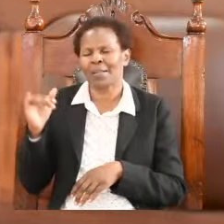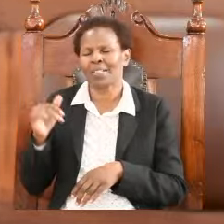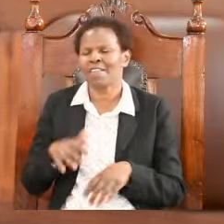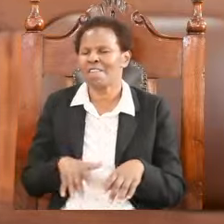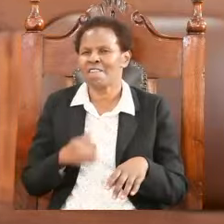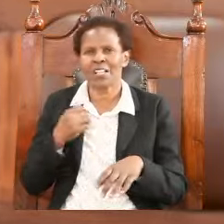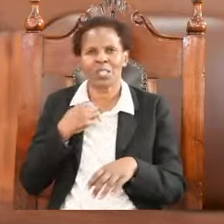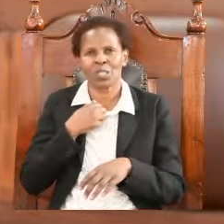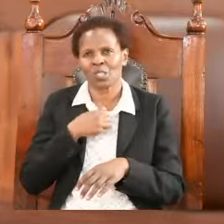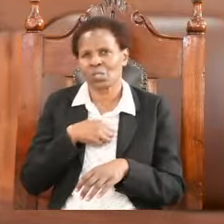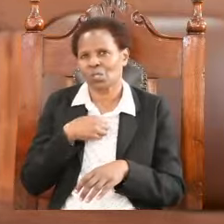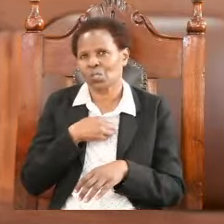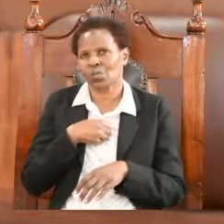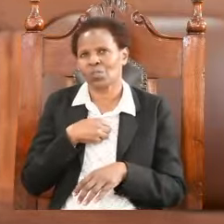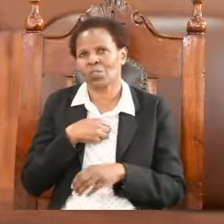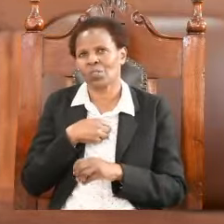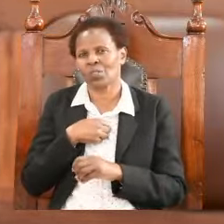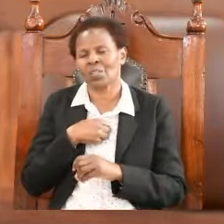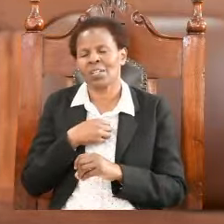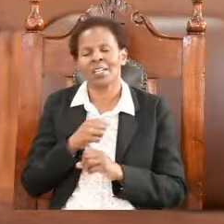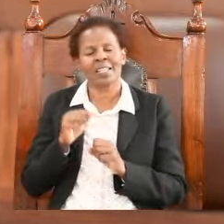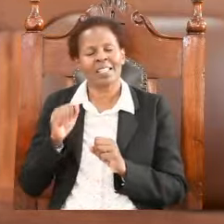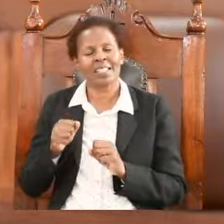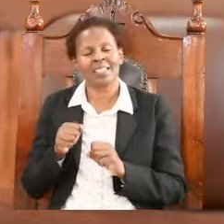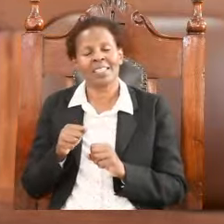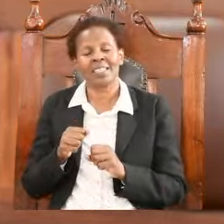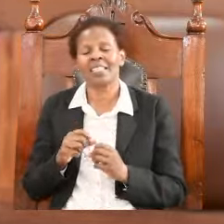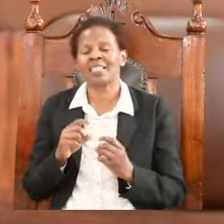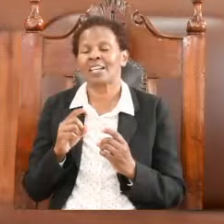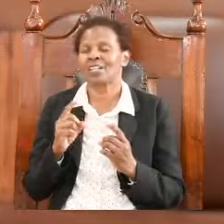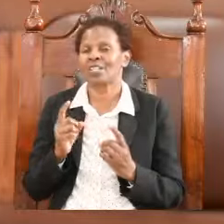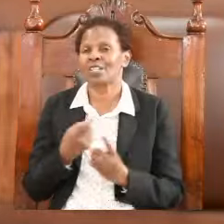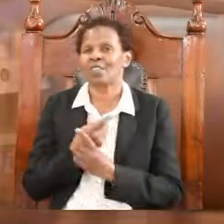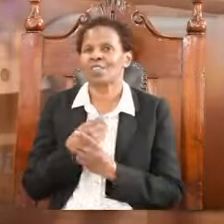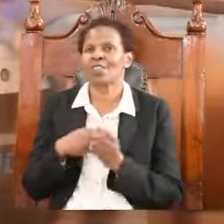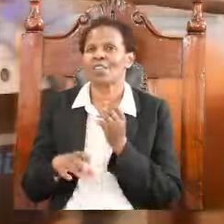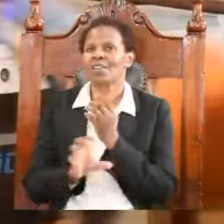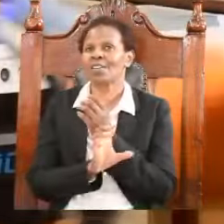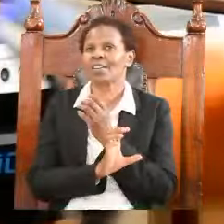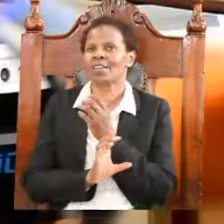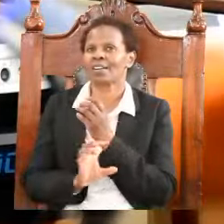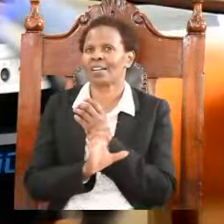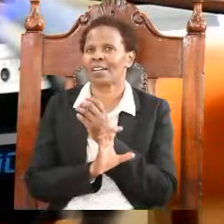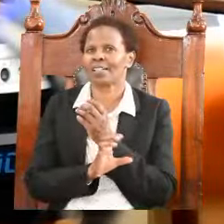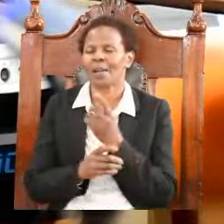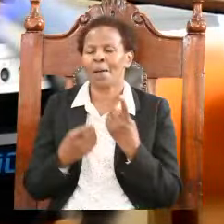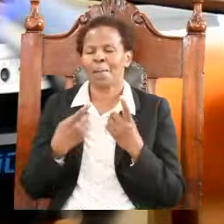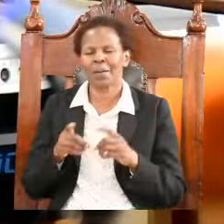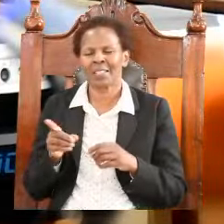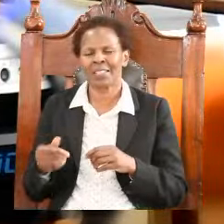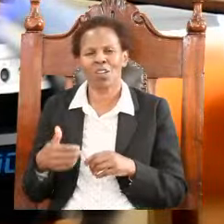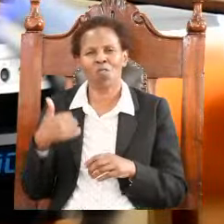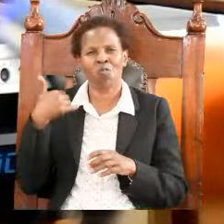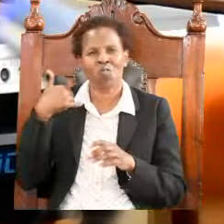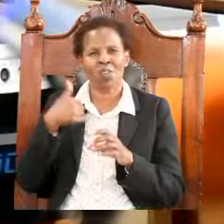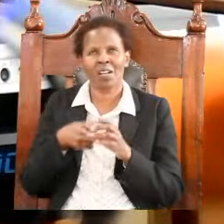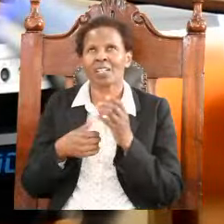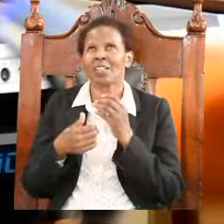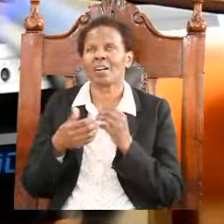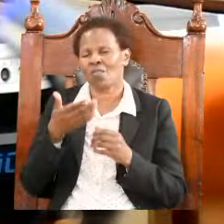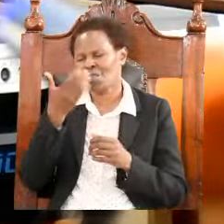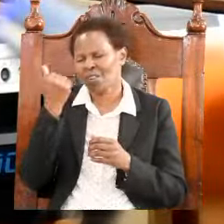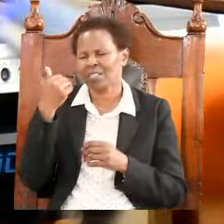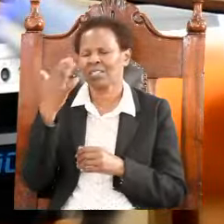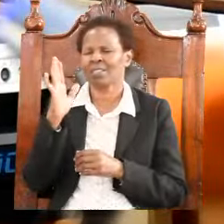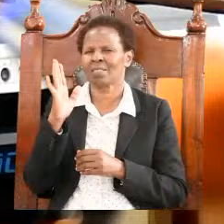tha. Na tondu onokorwo ari bururi wa ithamirio ari kuu ndariganiirwo ni Ngai na uria